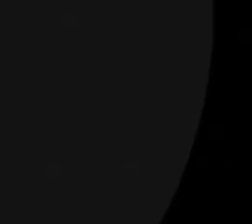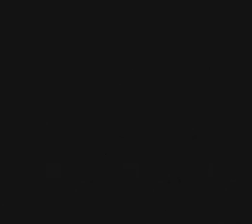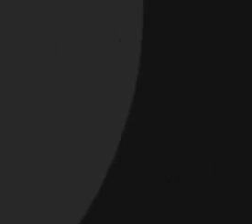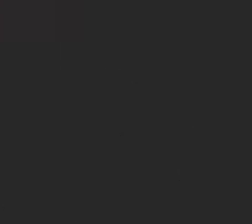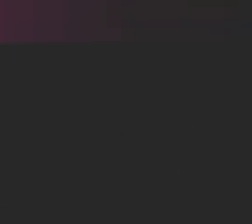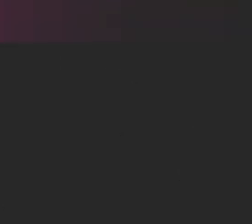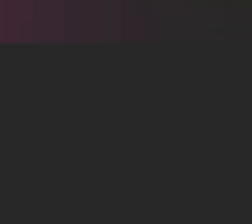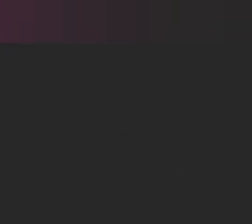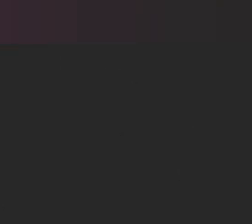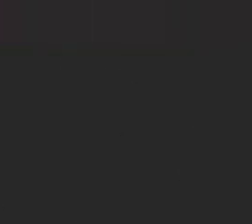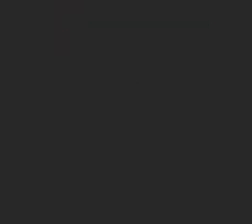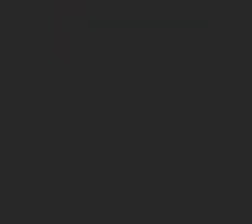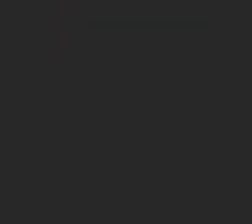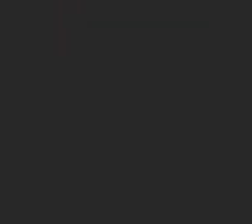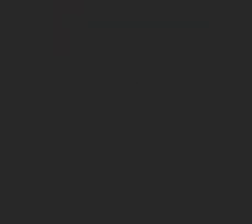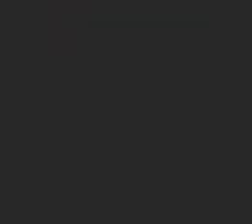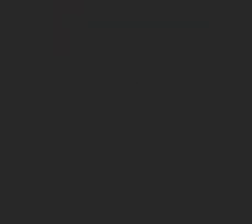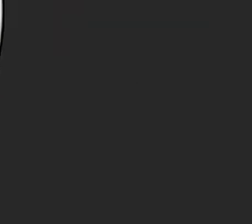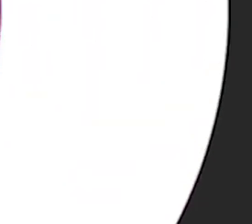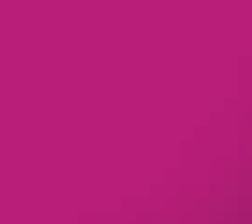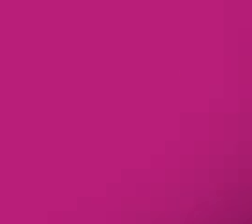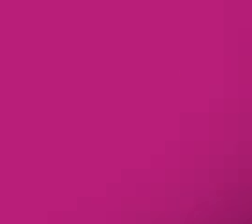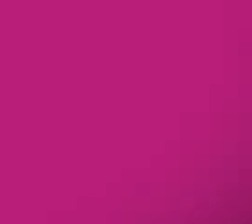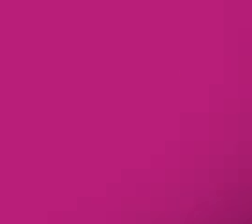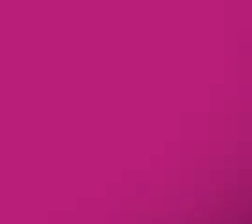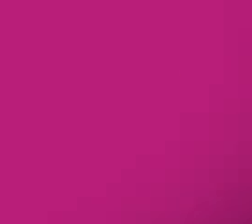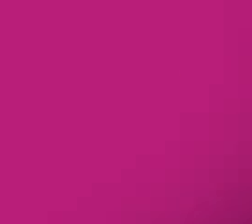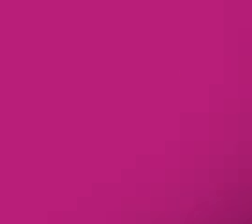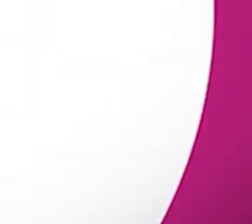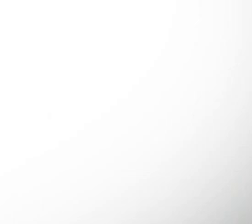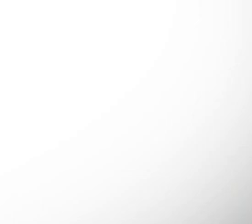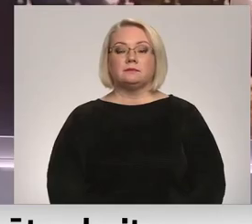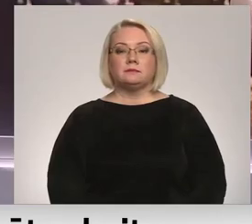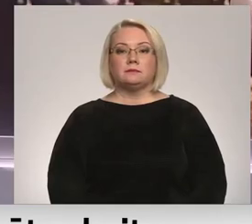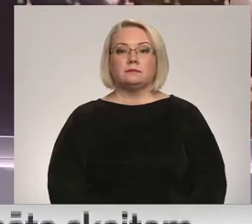Re! Viss ēters ir te!